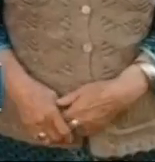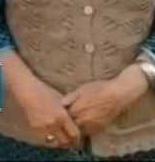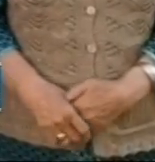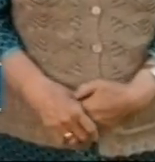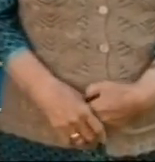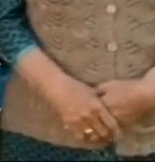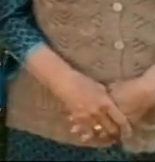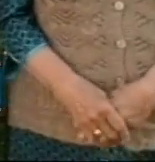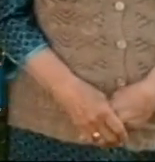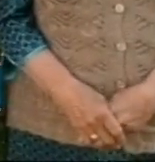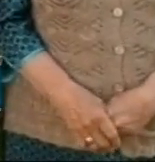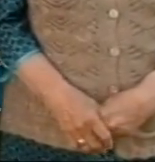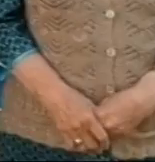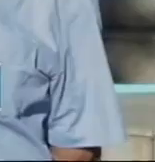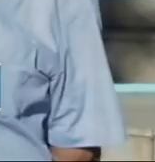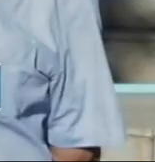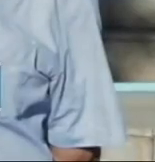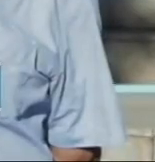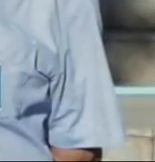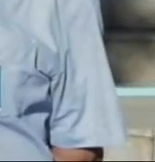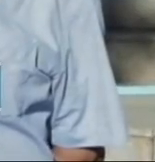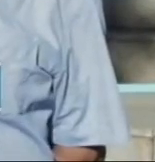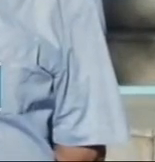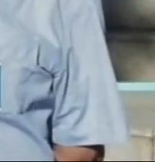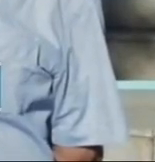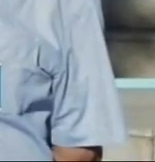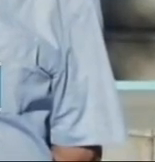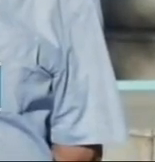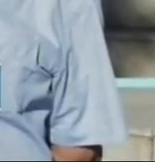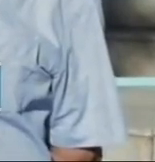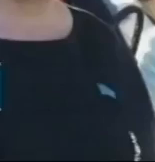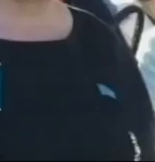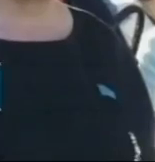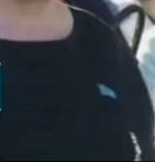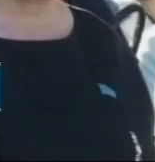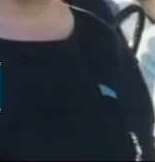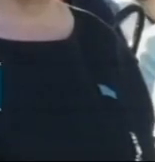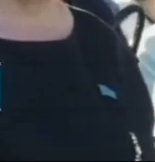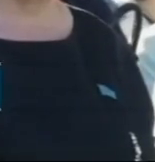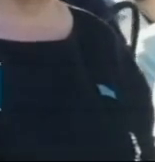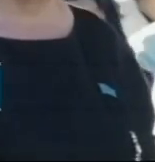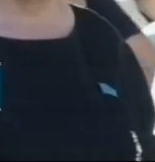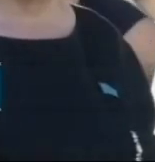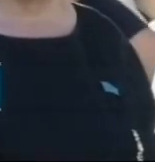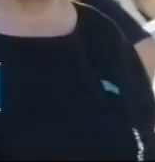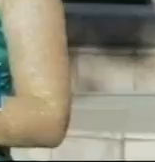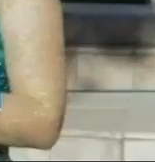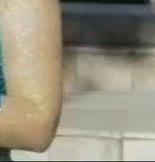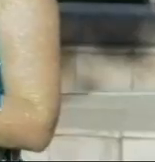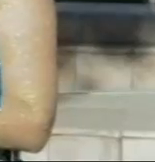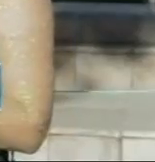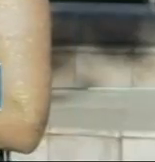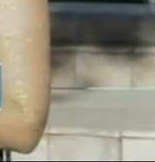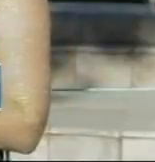В Жарминском районе с большим размахом отметили День Добры. В честь праздника после крупной реставрации состоялось открытие